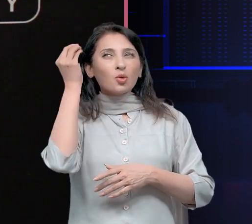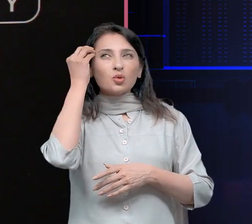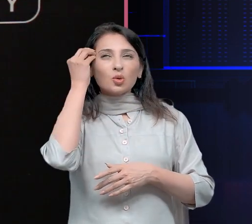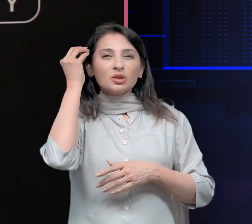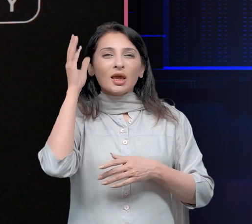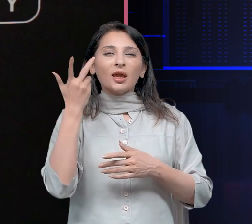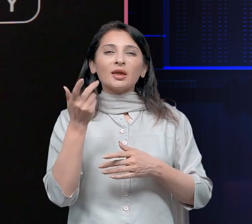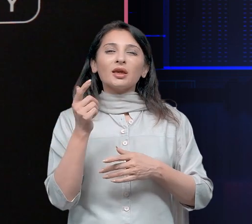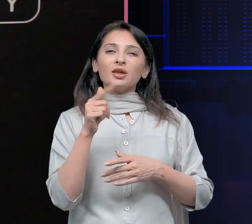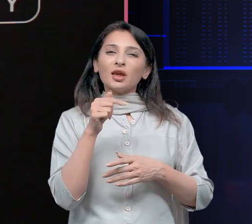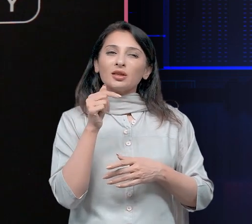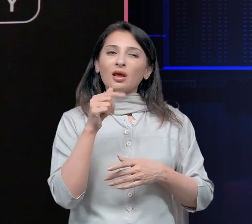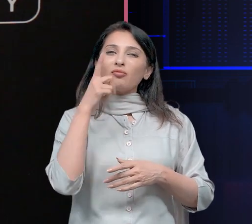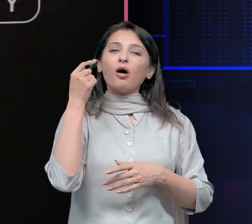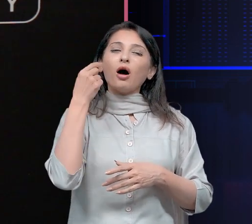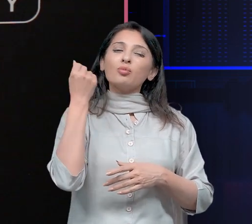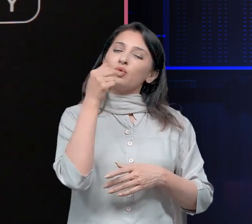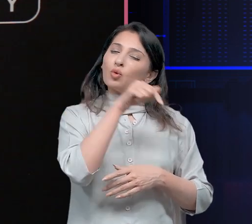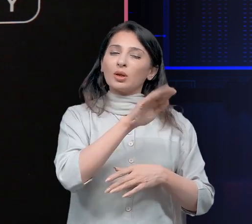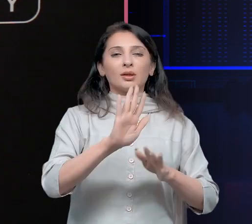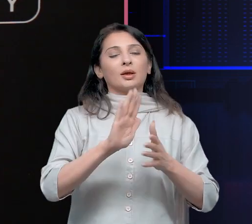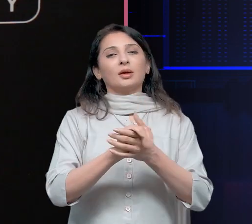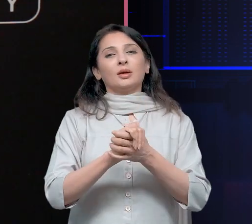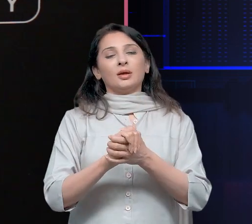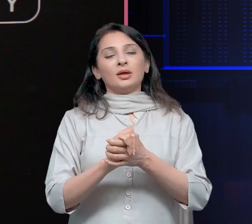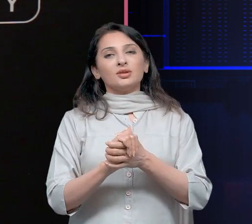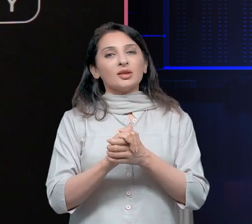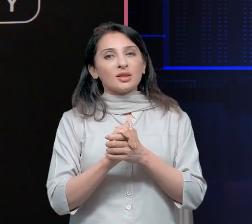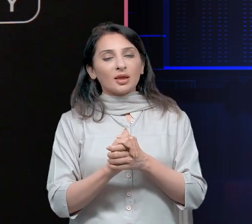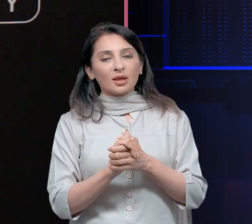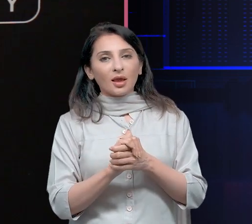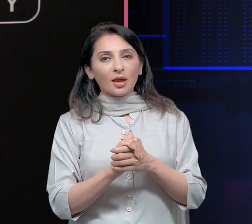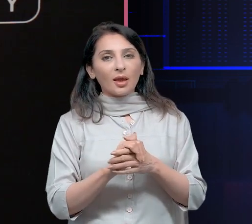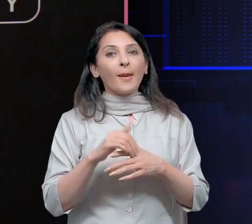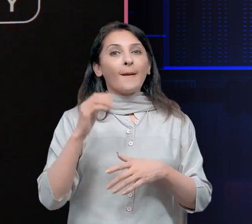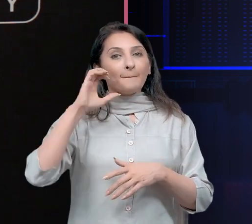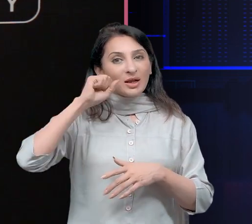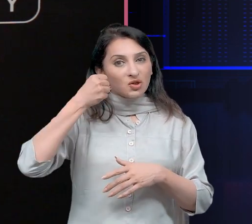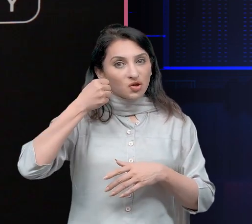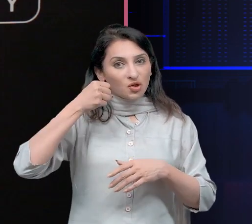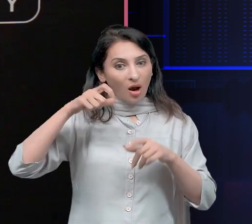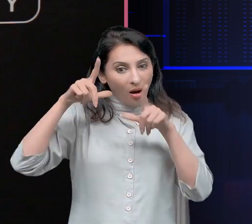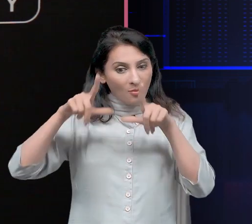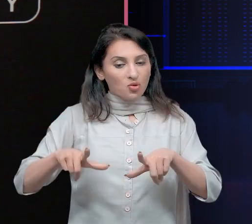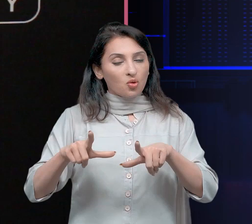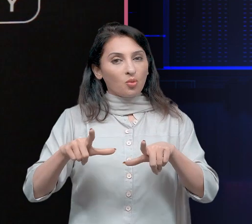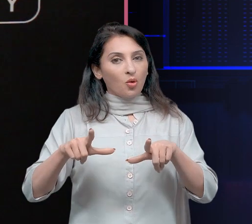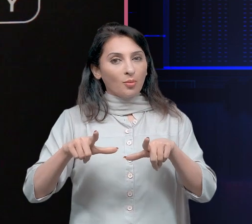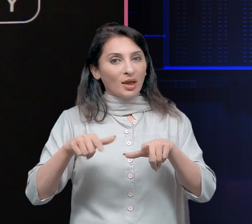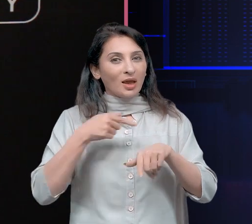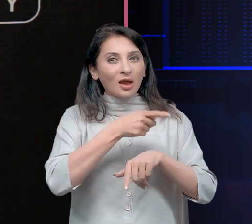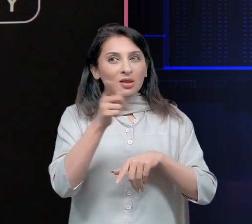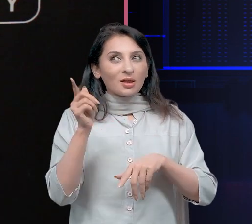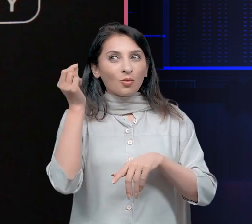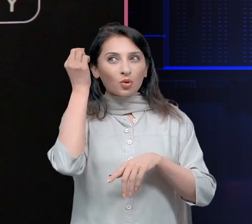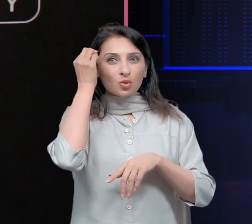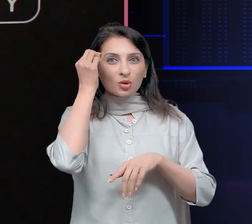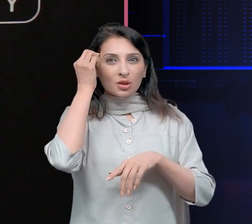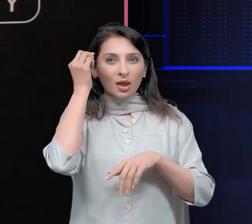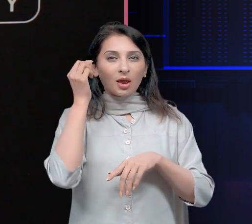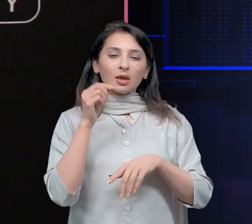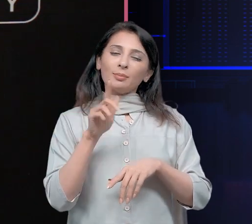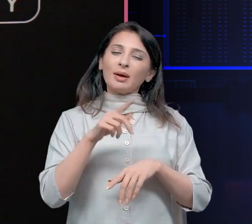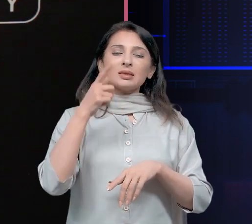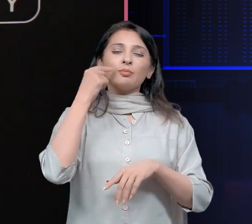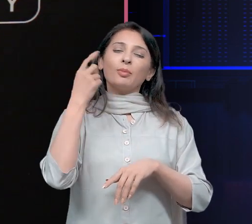उन्होंने मालूम किया औरतों से, लोगों से, तो जी ये तो मर्दों की चीज़ है, औरतों को क्या फ़ायदा है इसमें। मगर ये बात दुरुस्त नहीं है। आपके